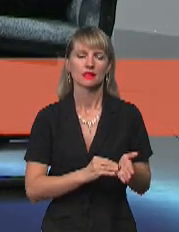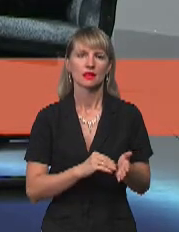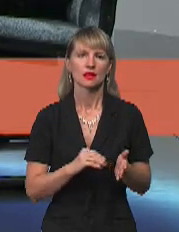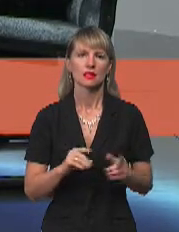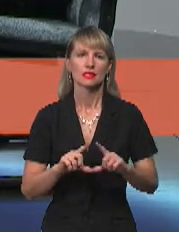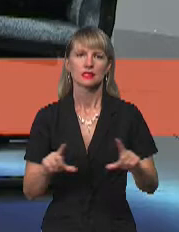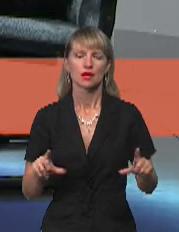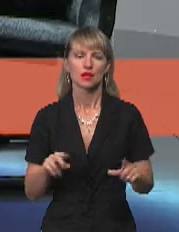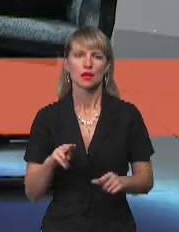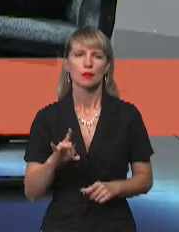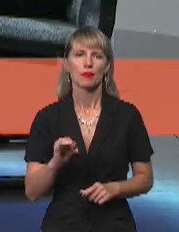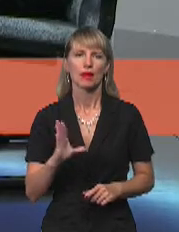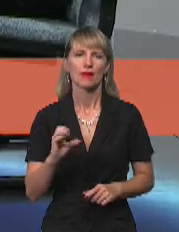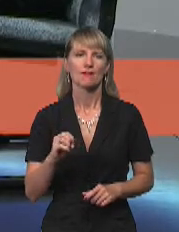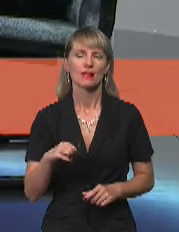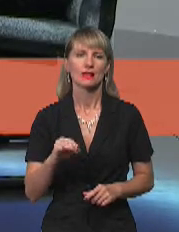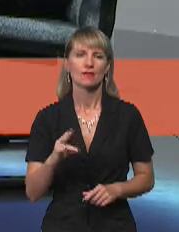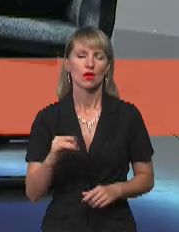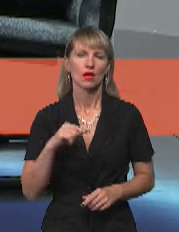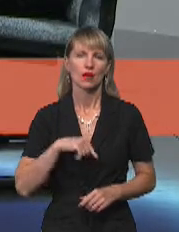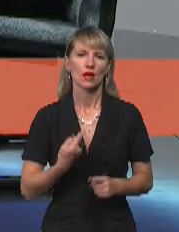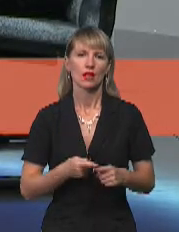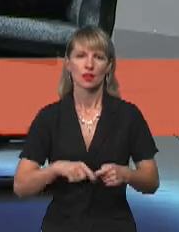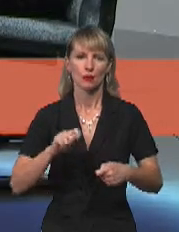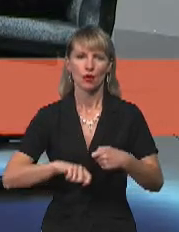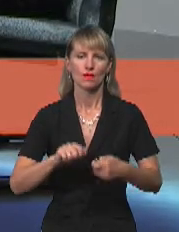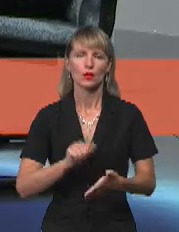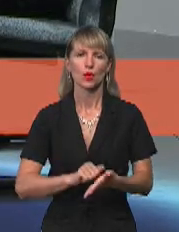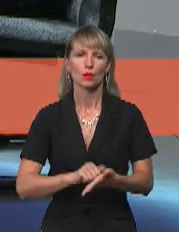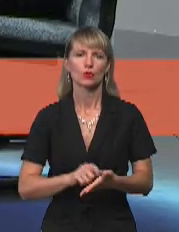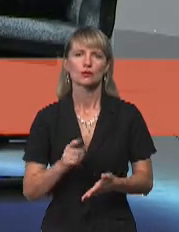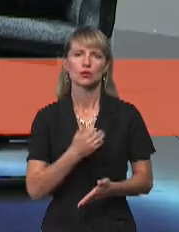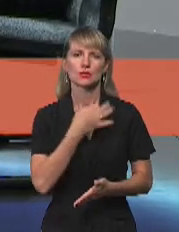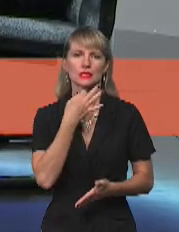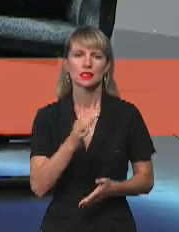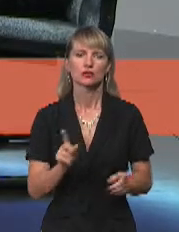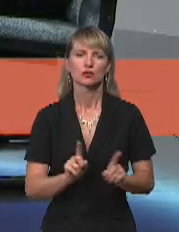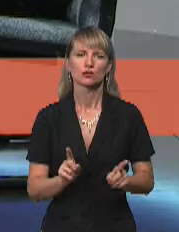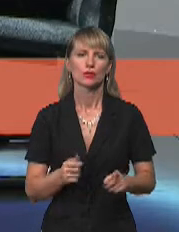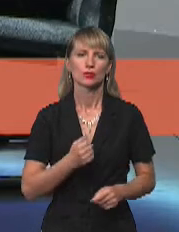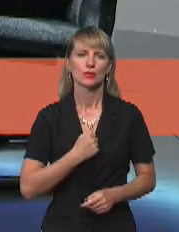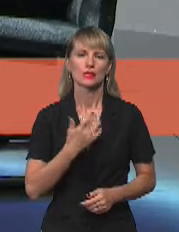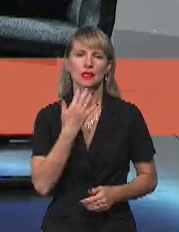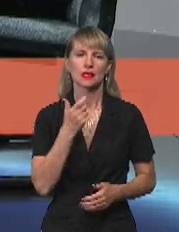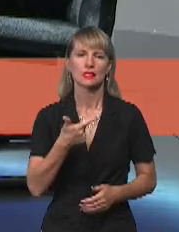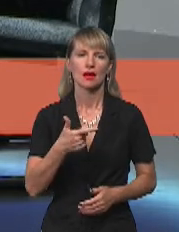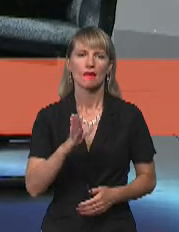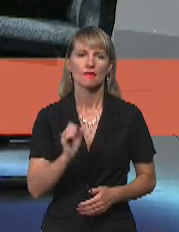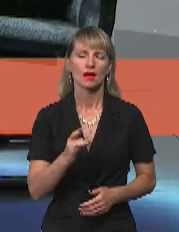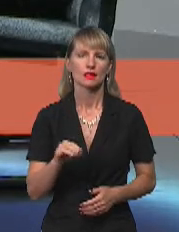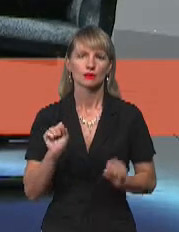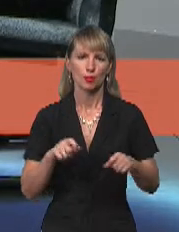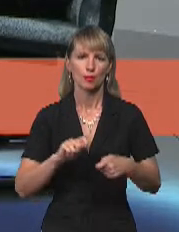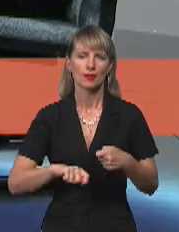заходів превентивного характеру. Це є перевірка документів особи. Тобто, що я хочу сказати, те, що бійці Нацгвардії можуть